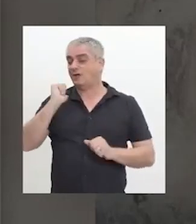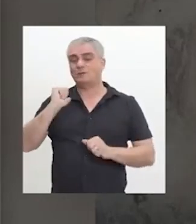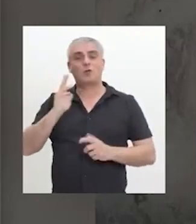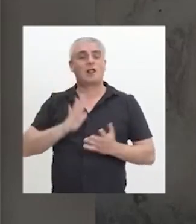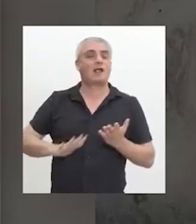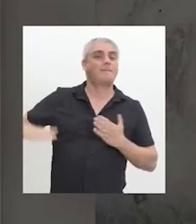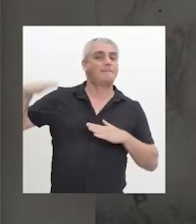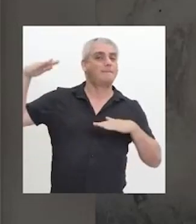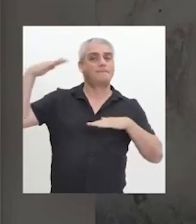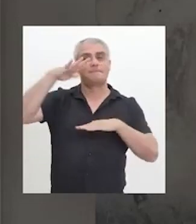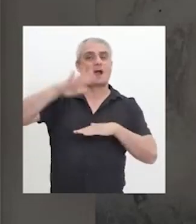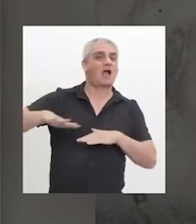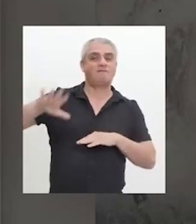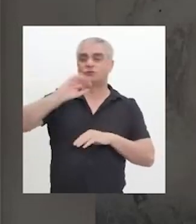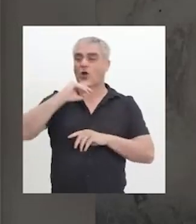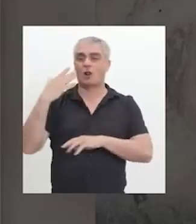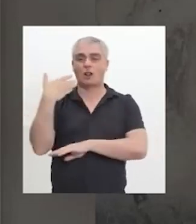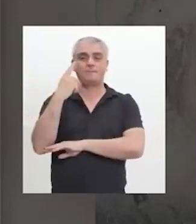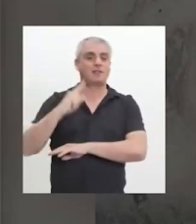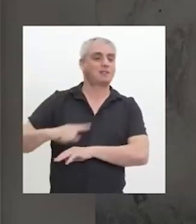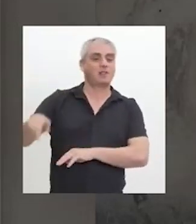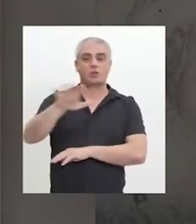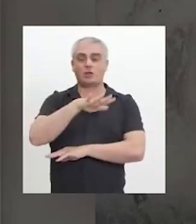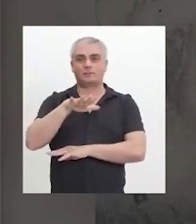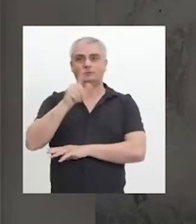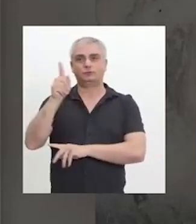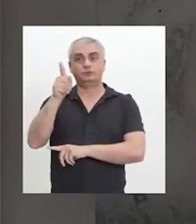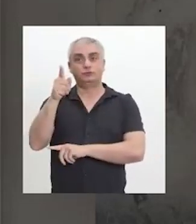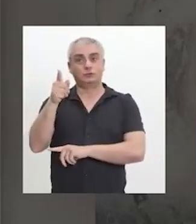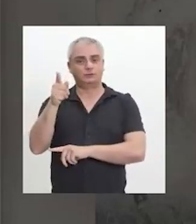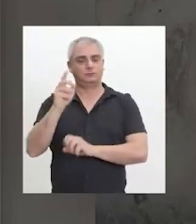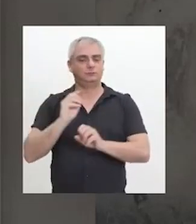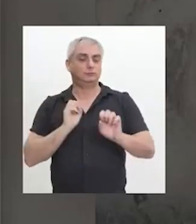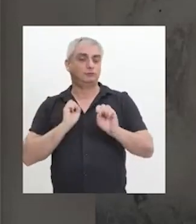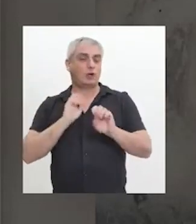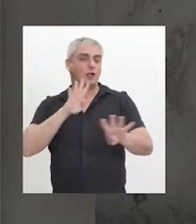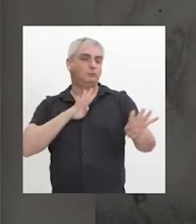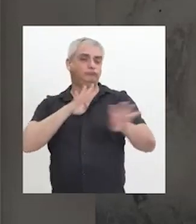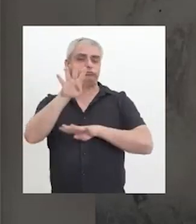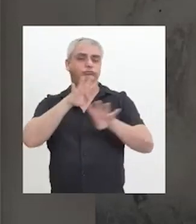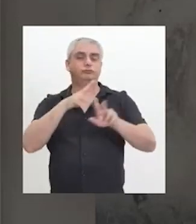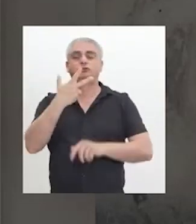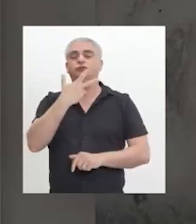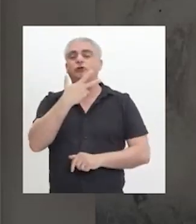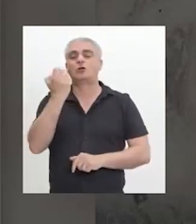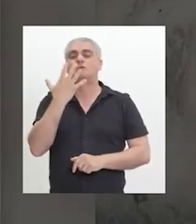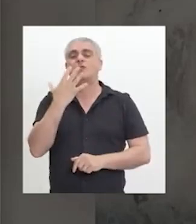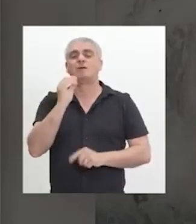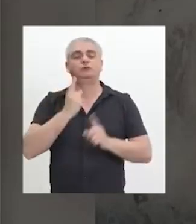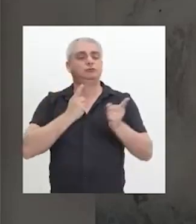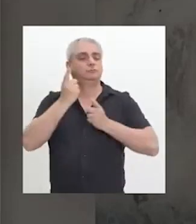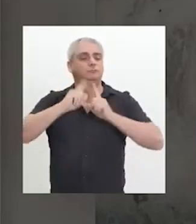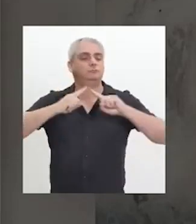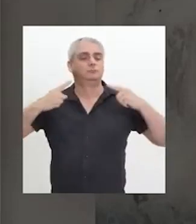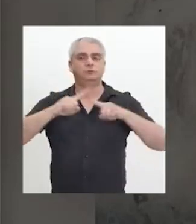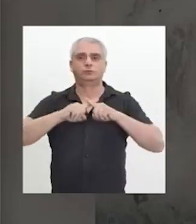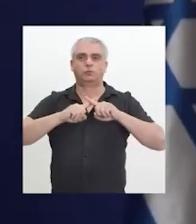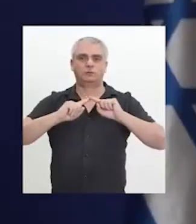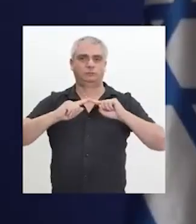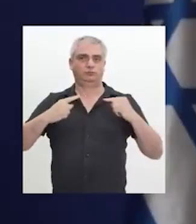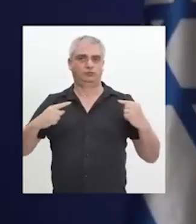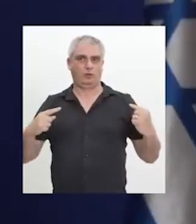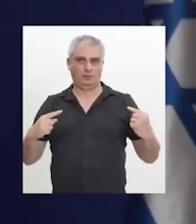והשלוחים של מדינות האזור תוך שהיא משגרת כ-3 50 שיגורים מסוגים